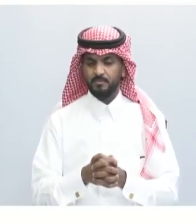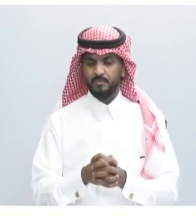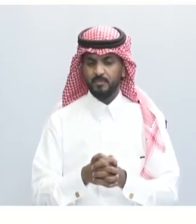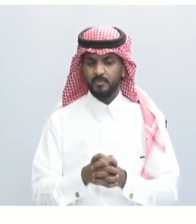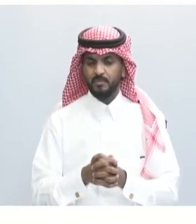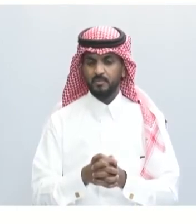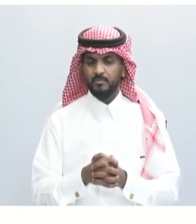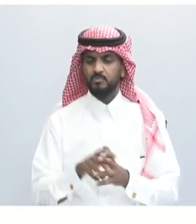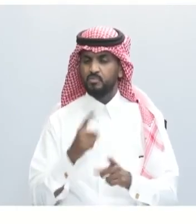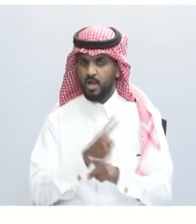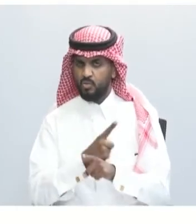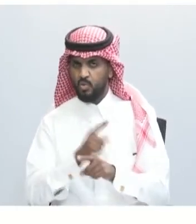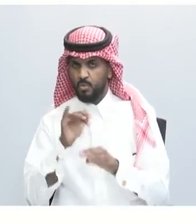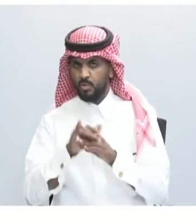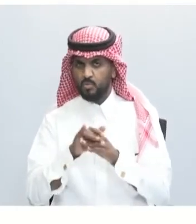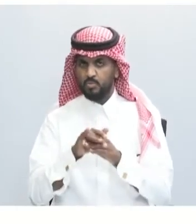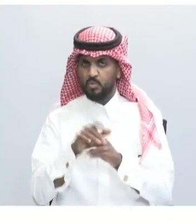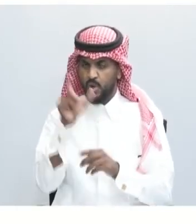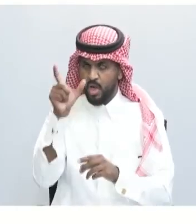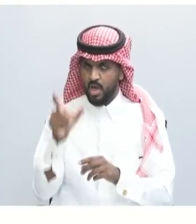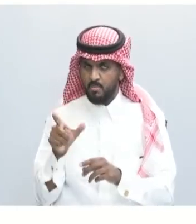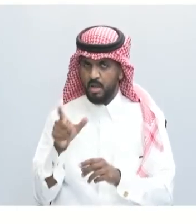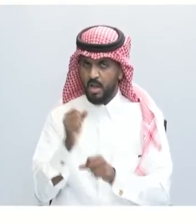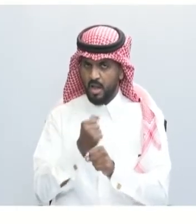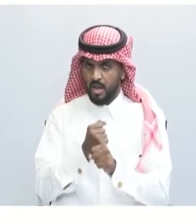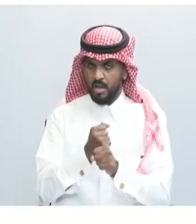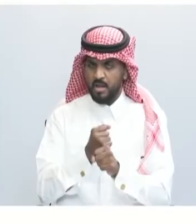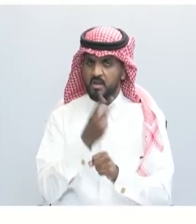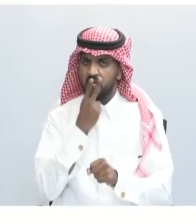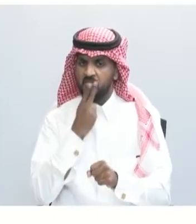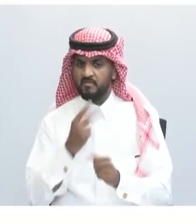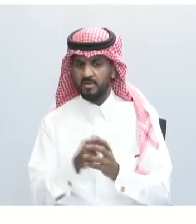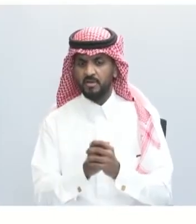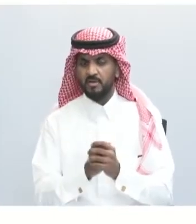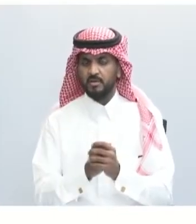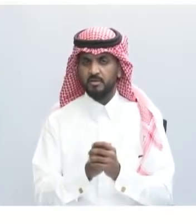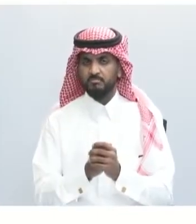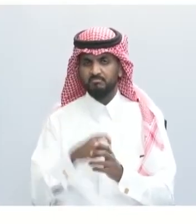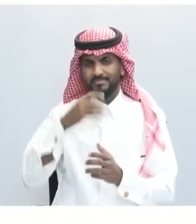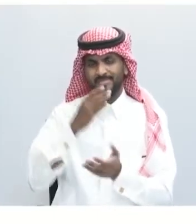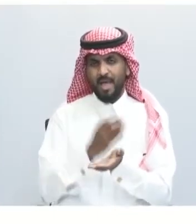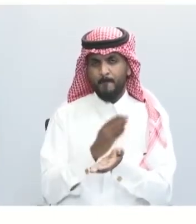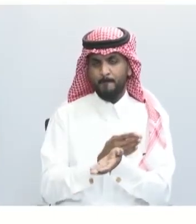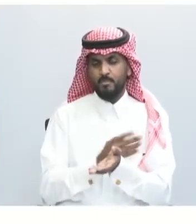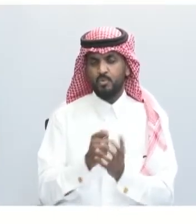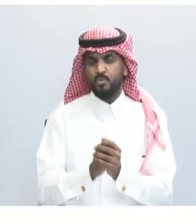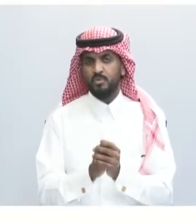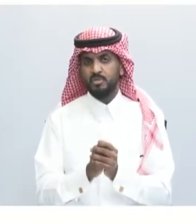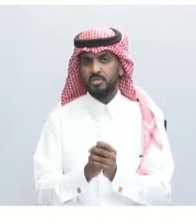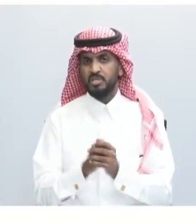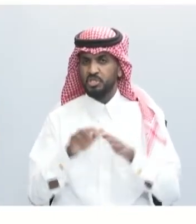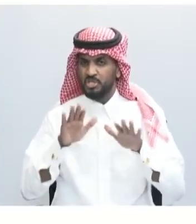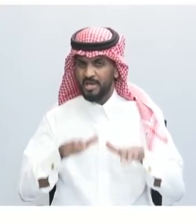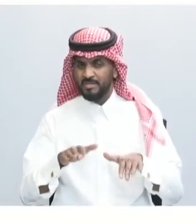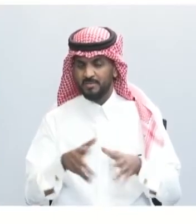اود ان اخبركم ان عامل النظافه الذي يعمل في المدرسه اصابته وعكه صحيه ومنحناه اجازه